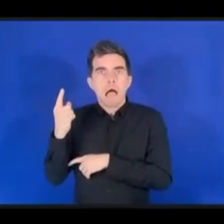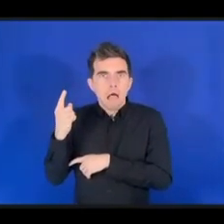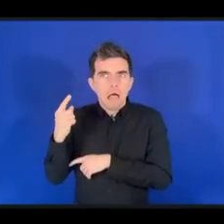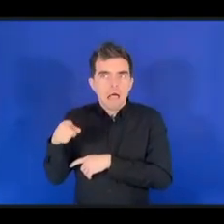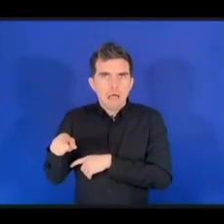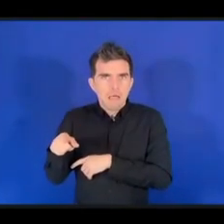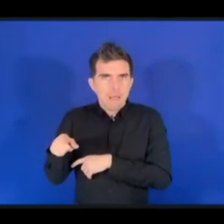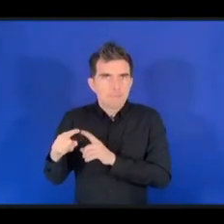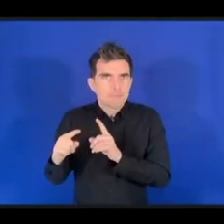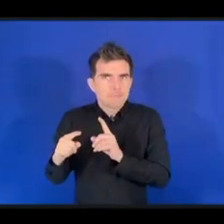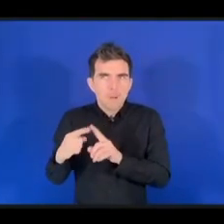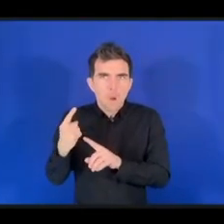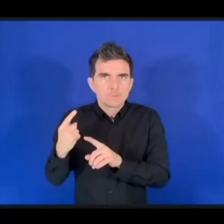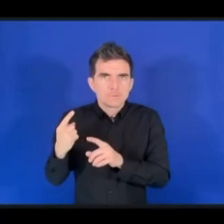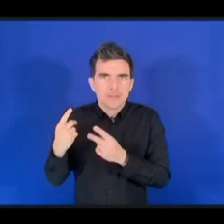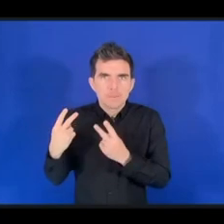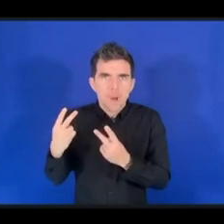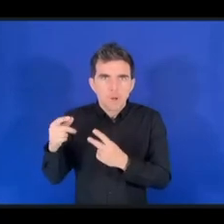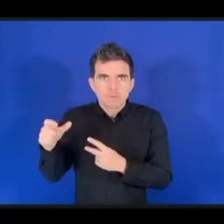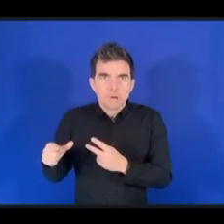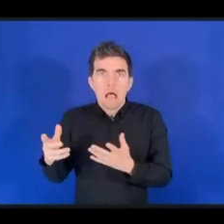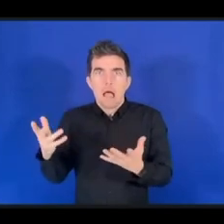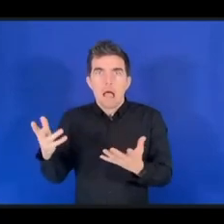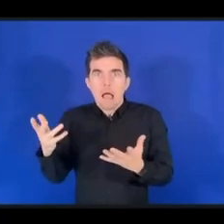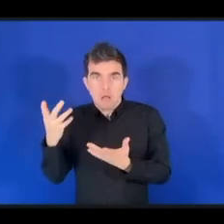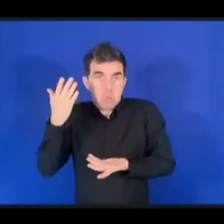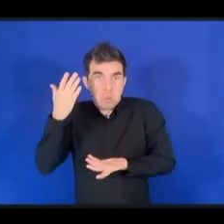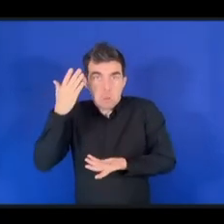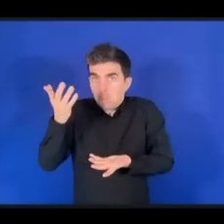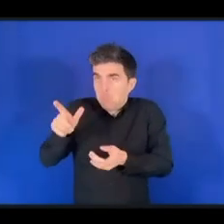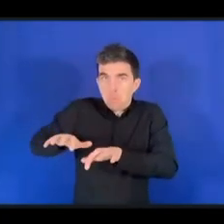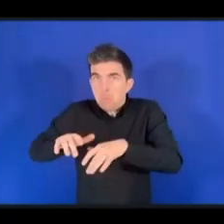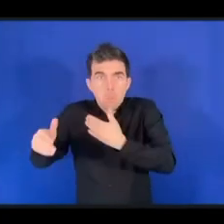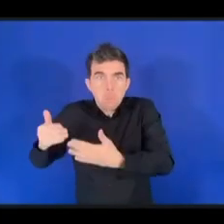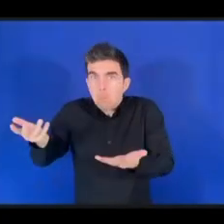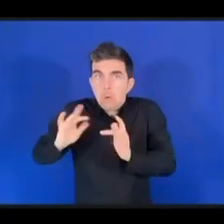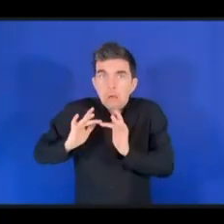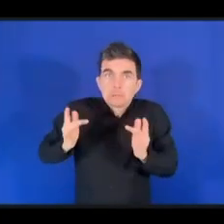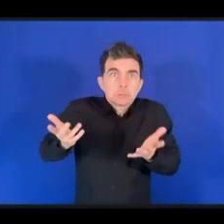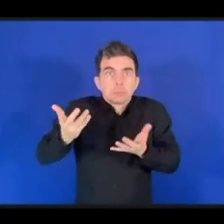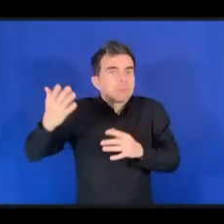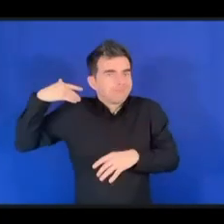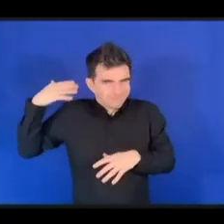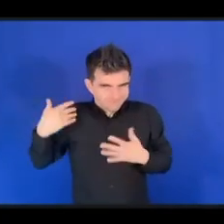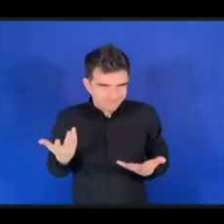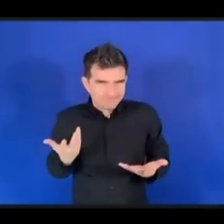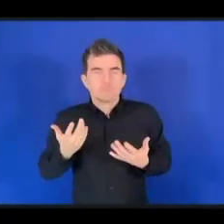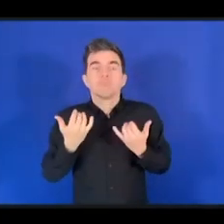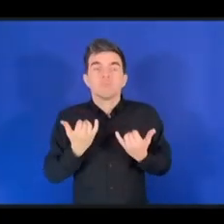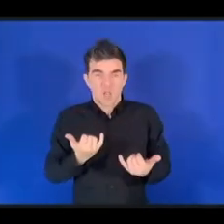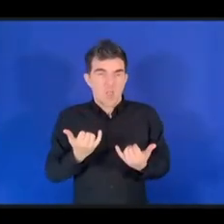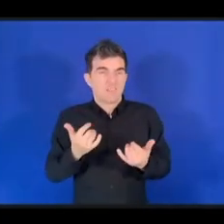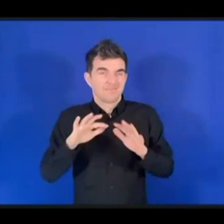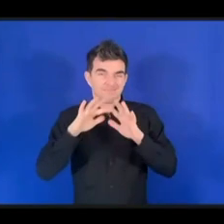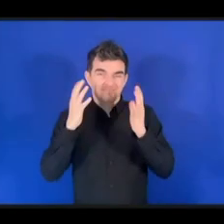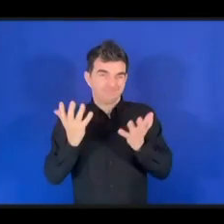peuvent toujours être développées en mettant en place différentes perspectives et expertisse c'est l'une des raisons pour